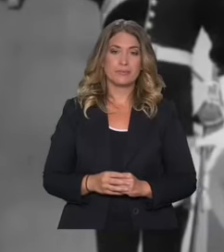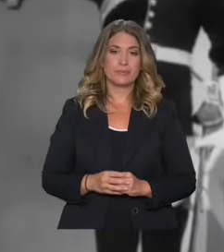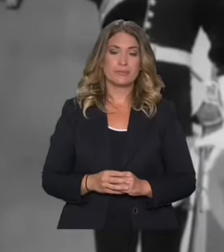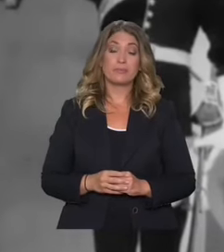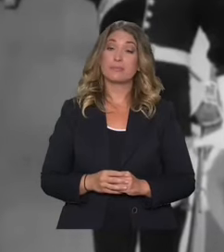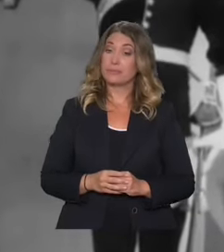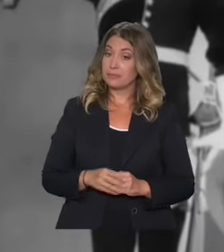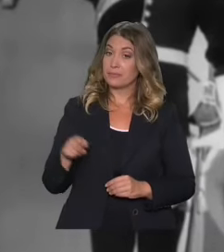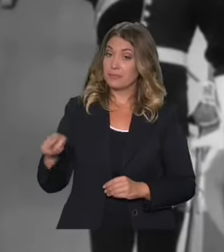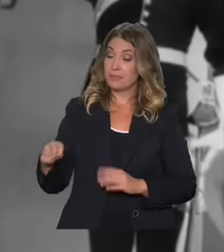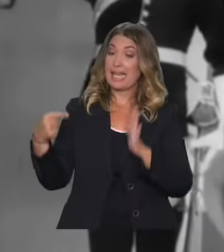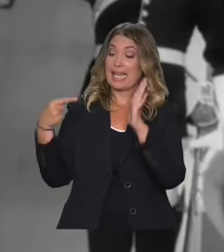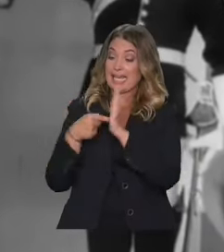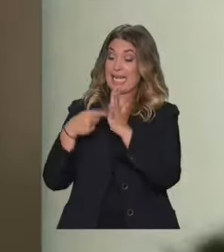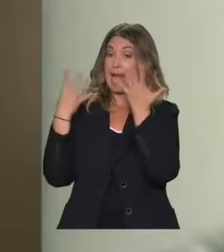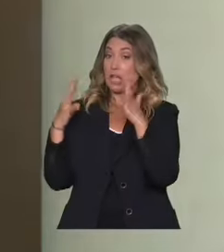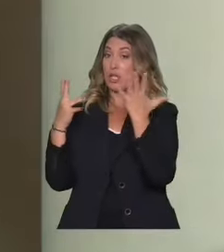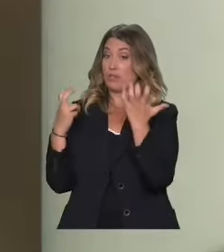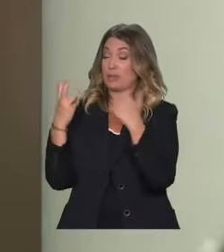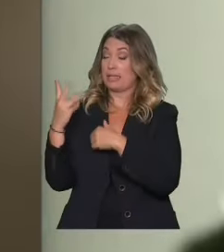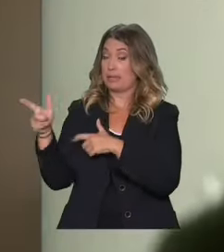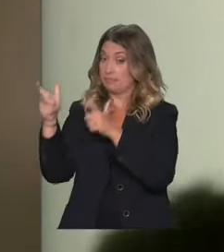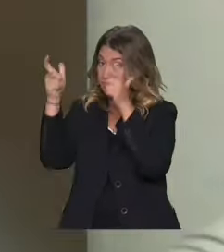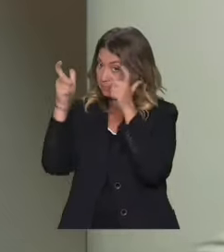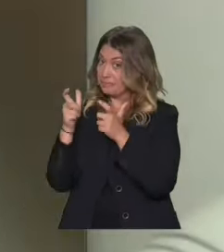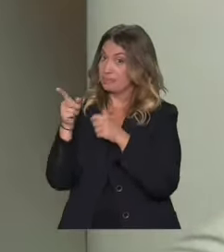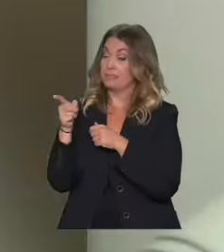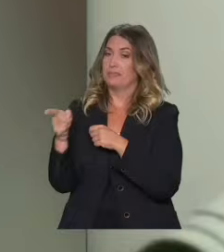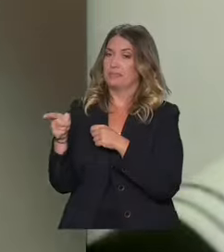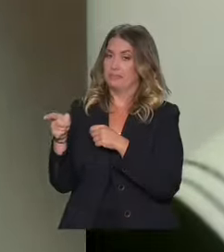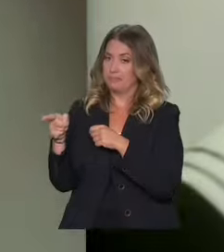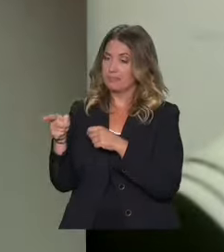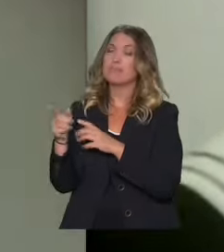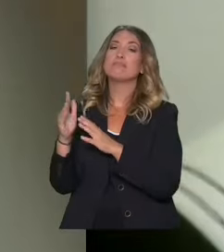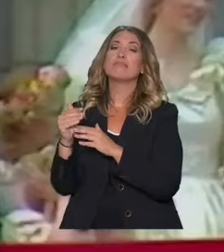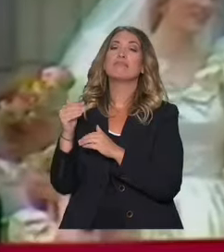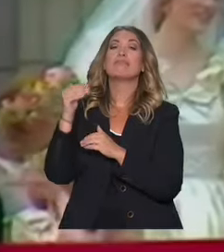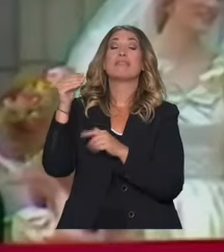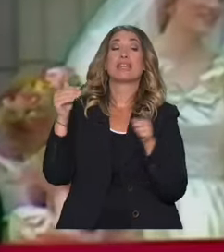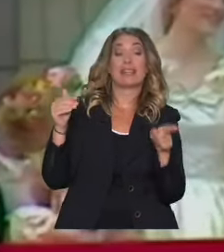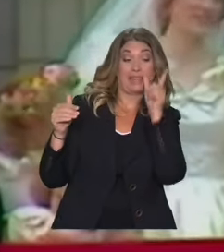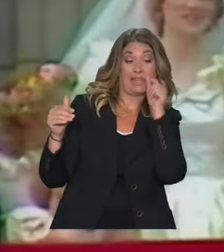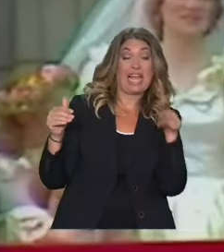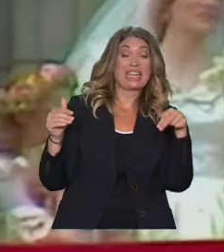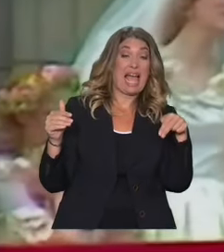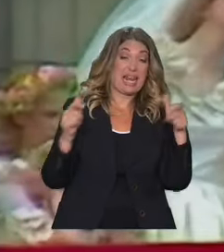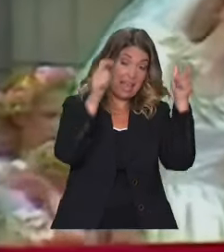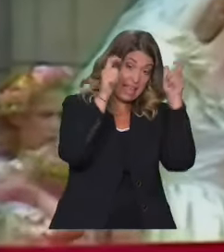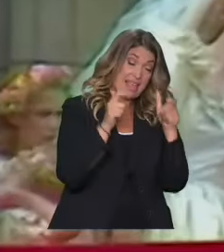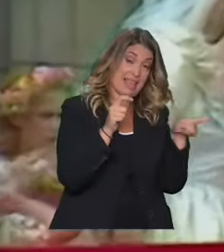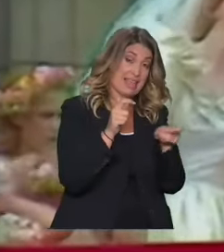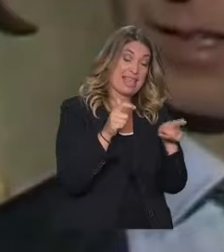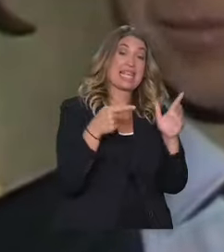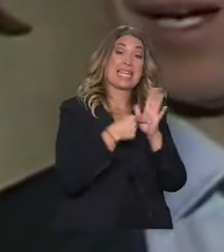Εκείνη παντρεύεται το 1973. Εκείνος γνωρίζει την Νταϊάννα 4 χρόνια μετά και την παντρεύεται το 1981. Οι